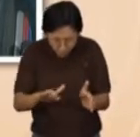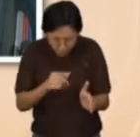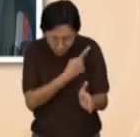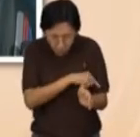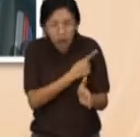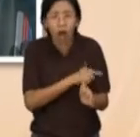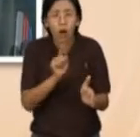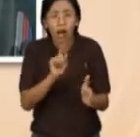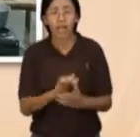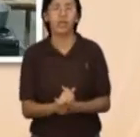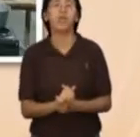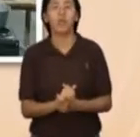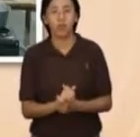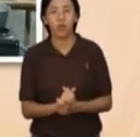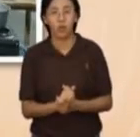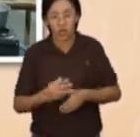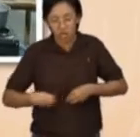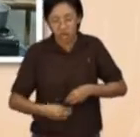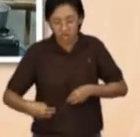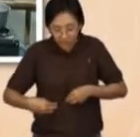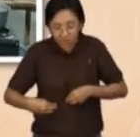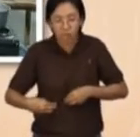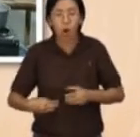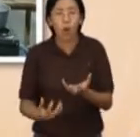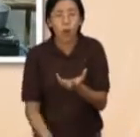า ไข่ ของไส้ฮะ